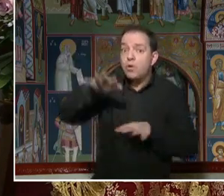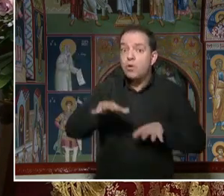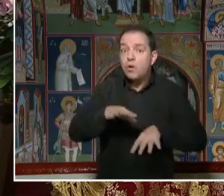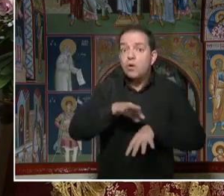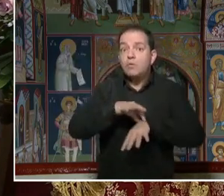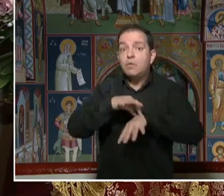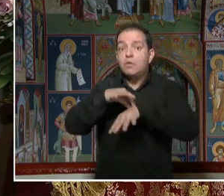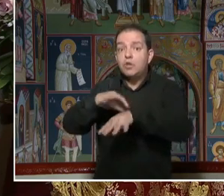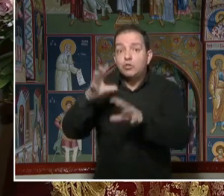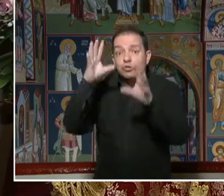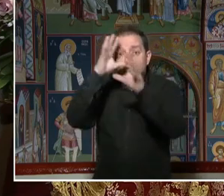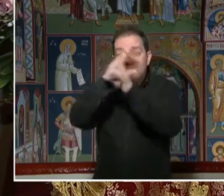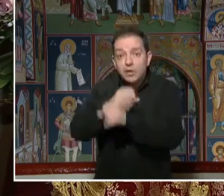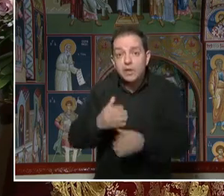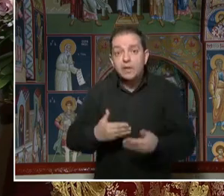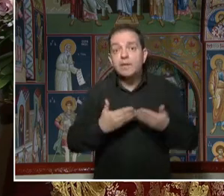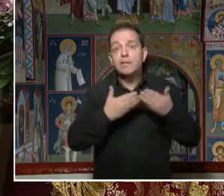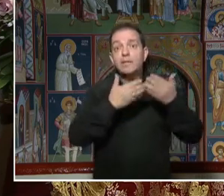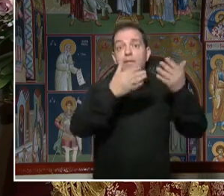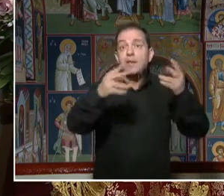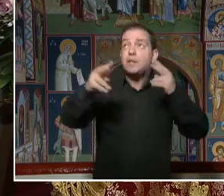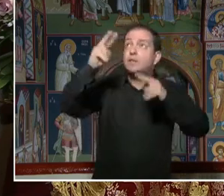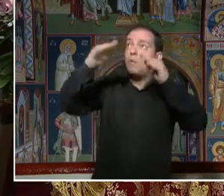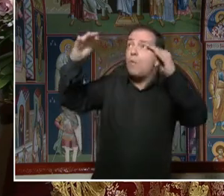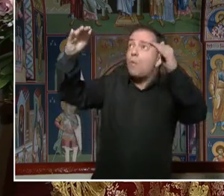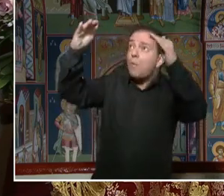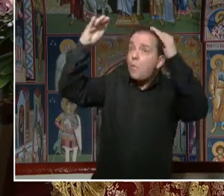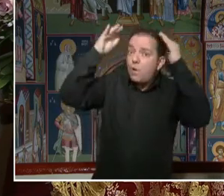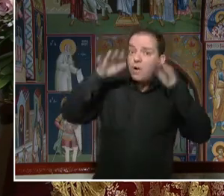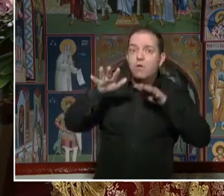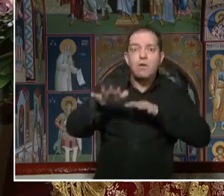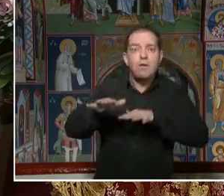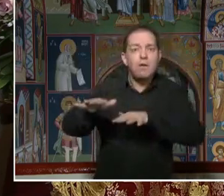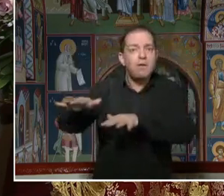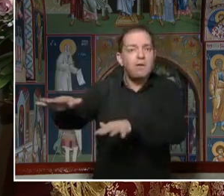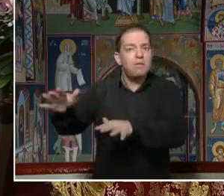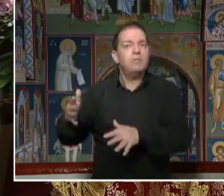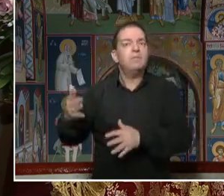εν σκότη, χαίρε σκέπη του κόσμου πλατητέρα νεφέλης».